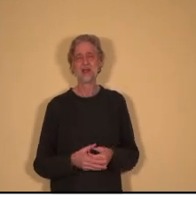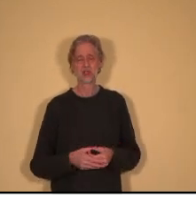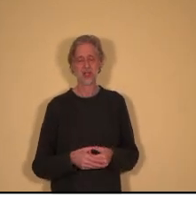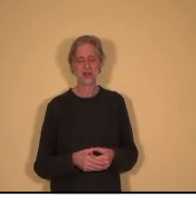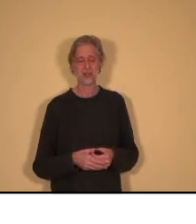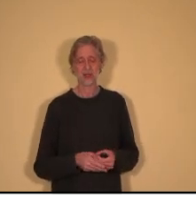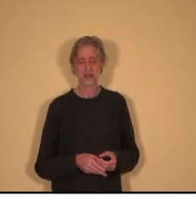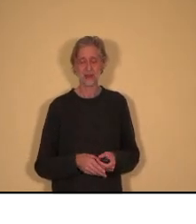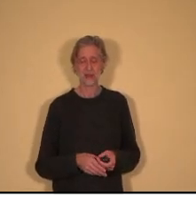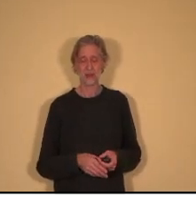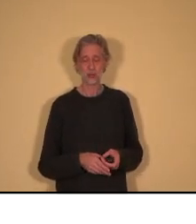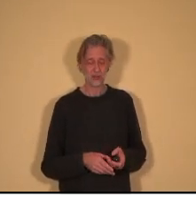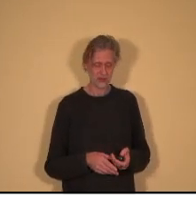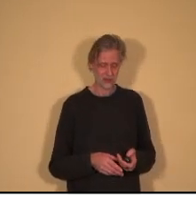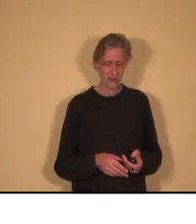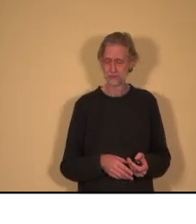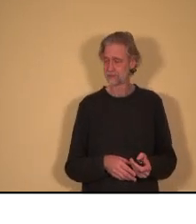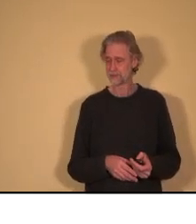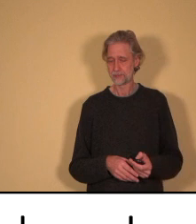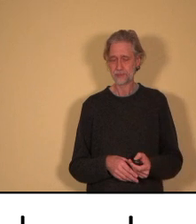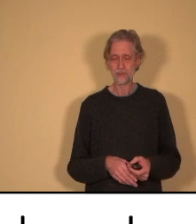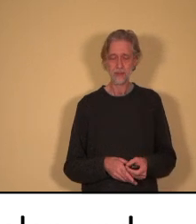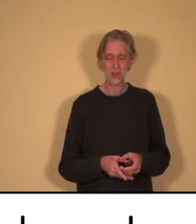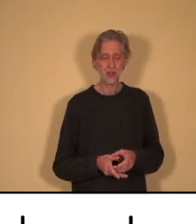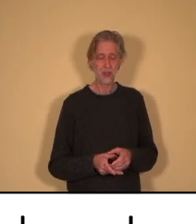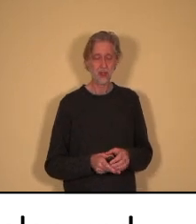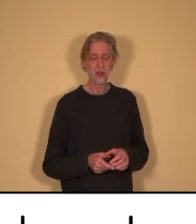tatsächlich stark miteinander verbunden sind.